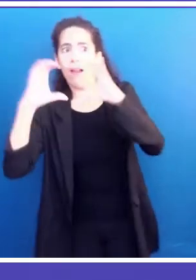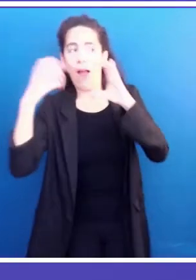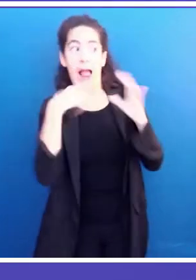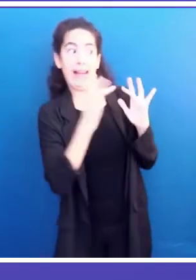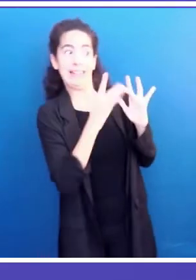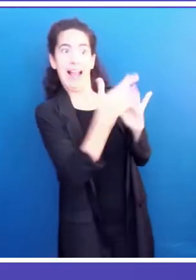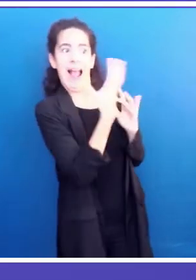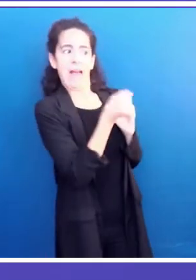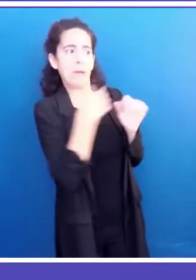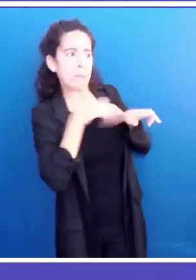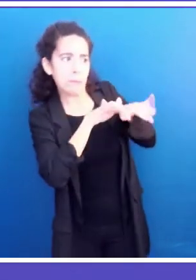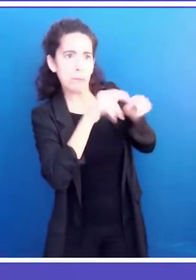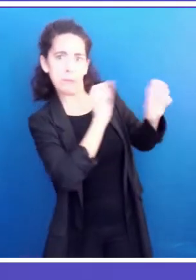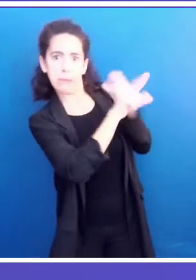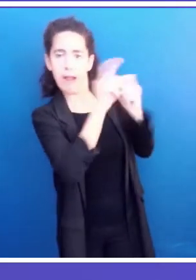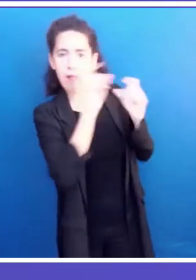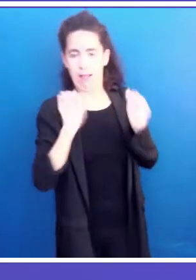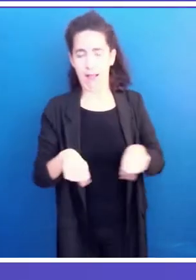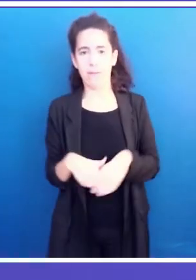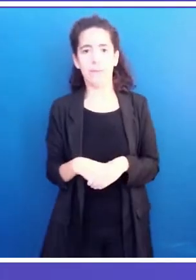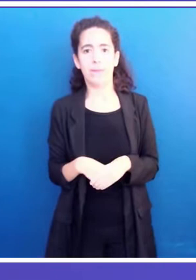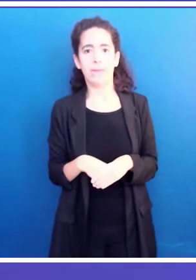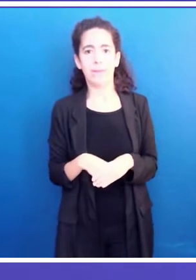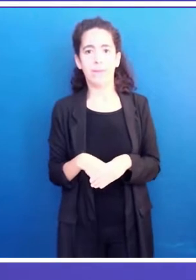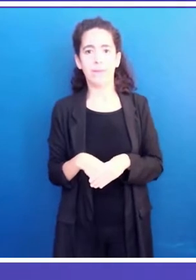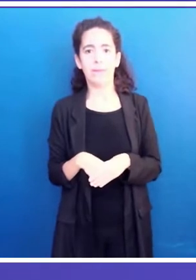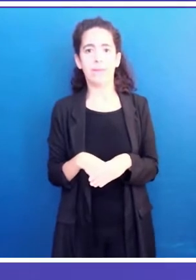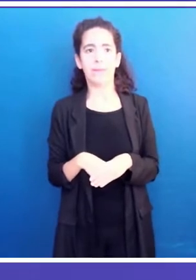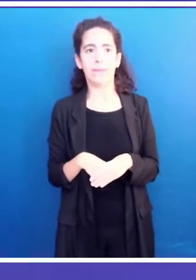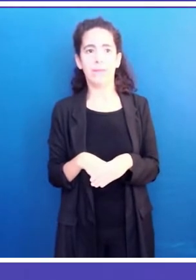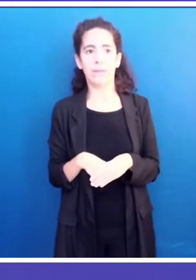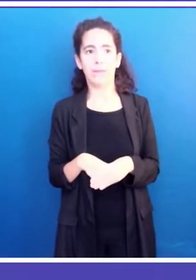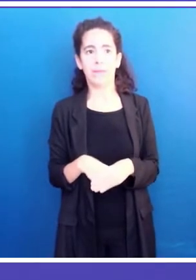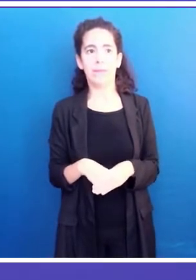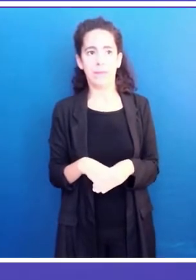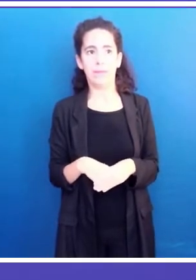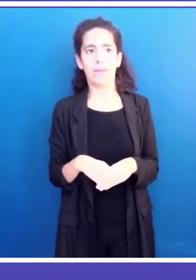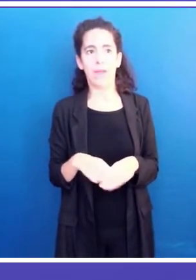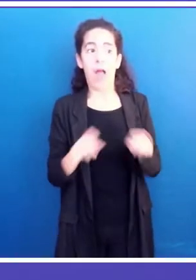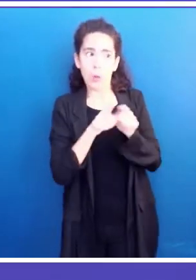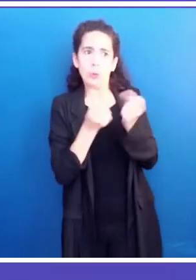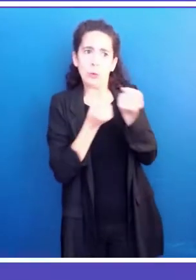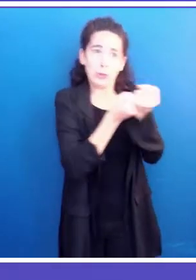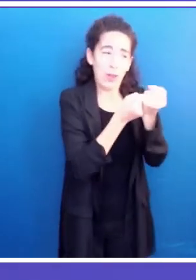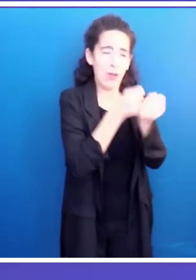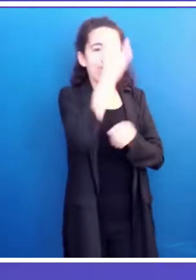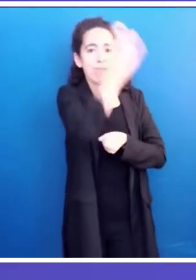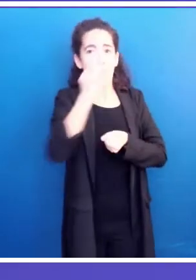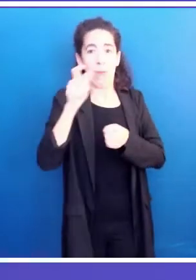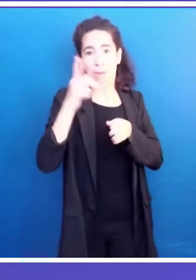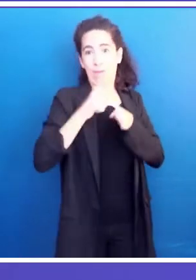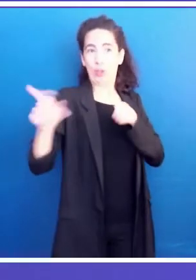عن العزلة التي يعانون منها. بالنسبة لخدمات الرعاية للنساء، عززنا التعاون مع